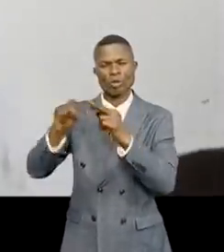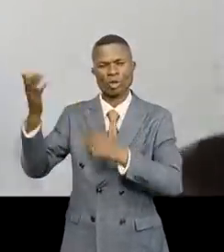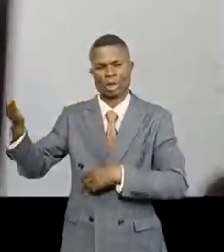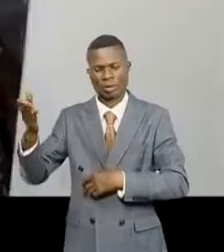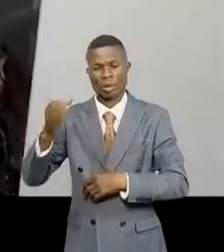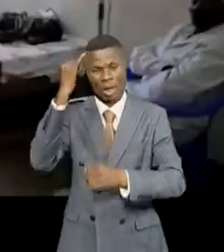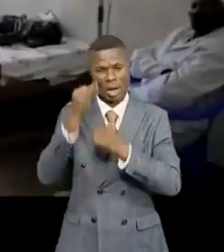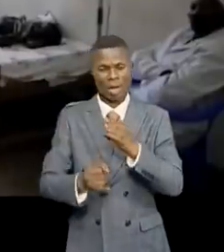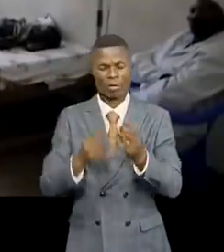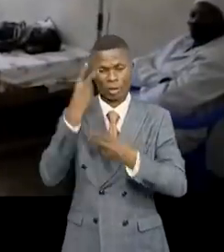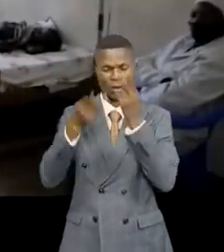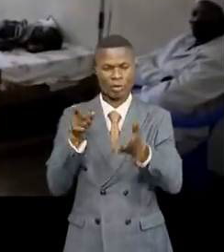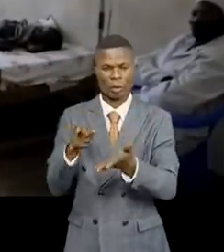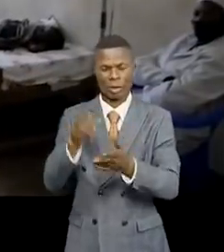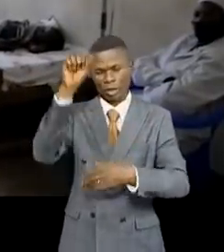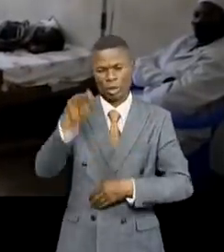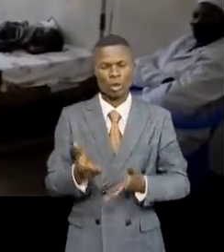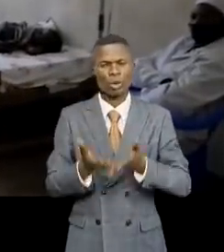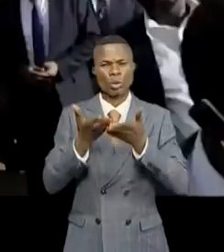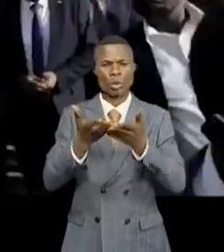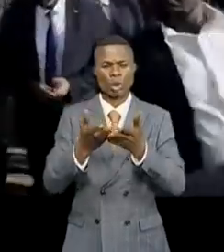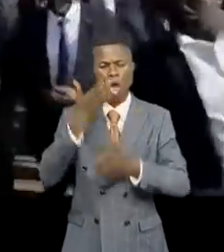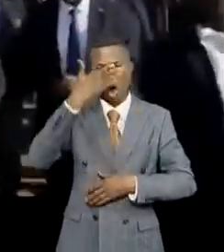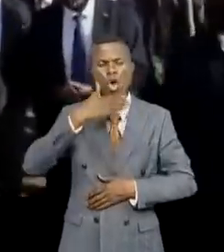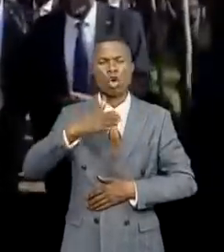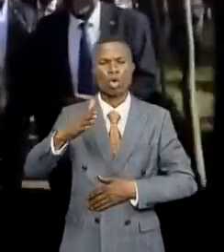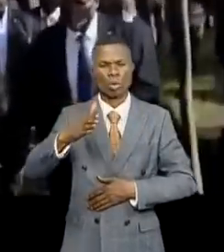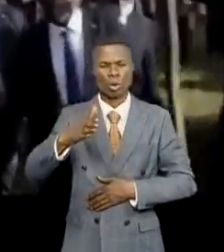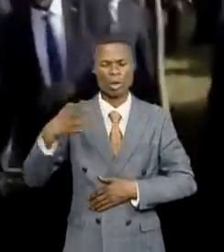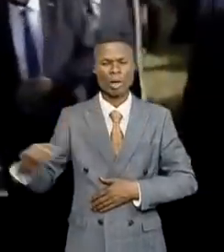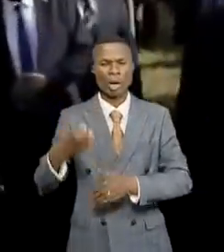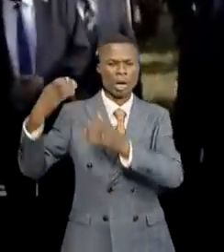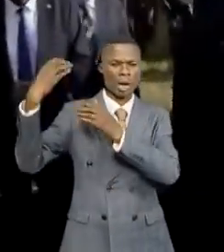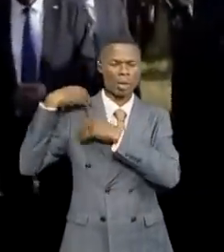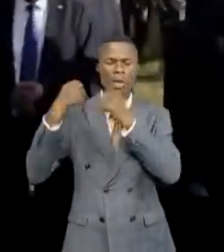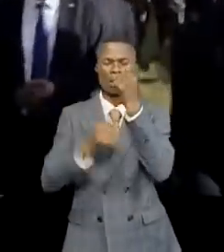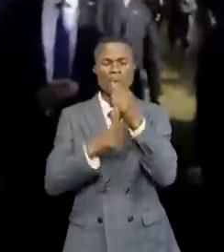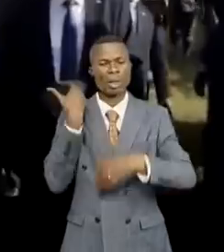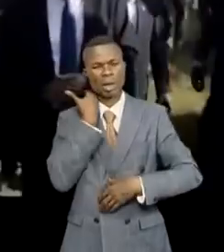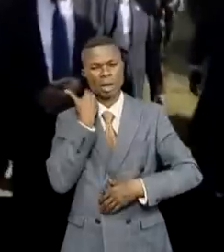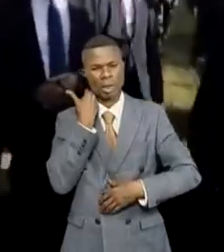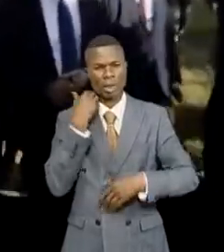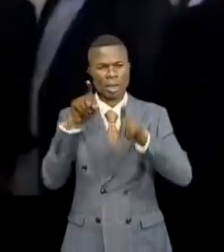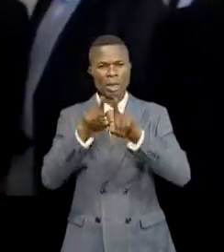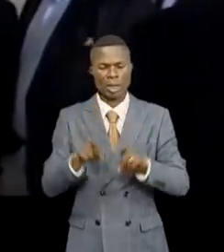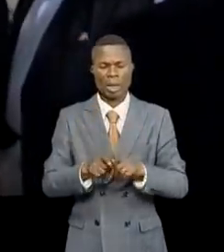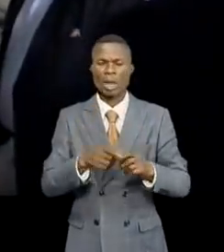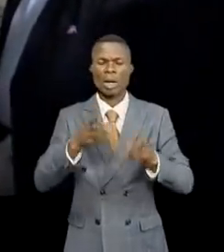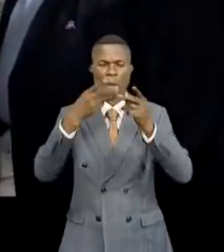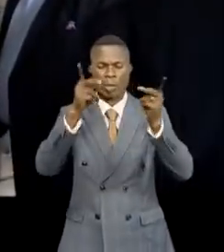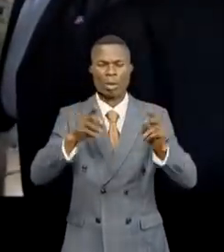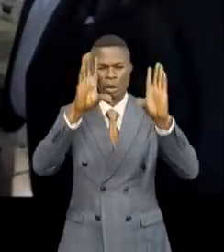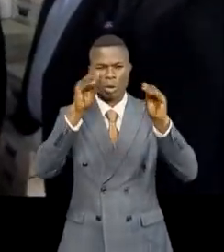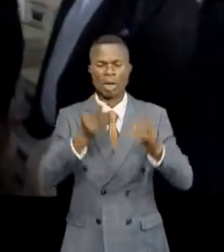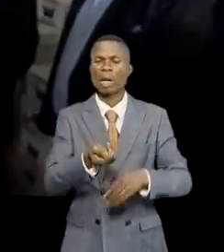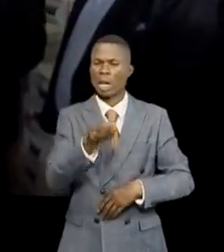chute de la mission du Premier ministre dans le Sud Kivu, c'est l'hôpital où sont pris en charge les malades et les dépôts où sont stockés les vivres pour